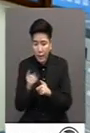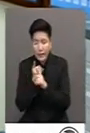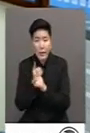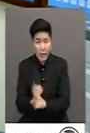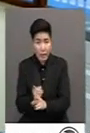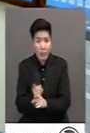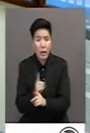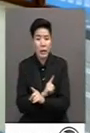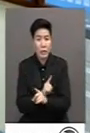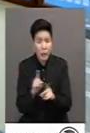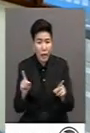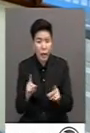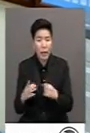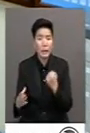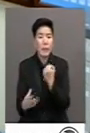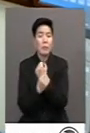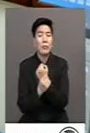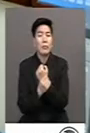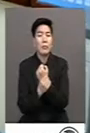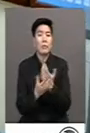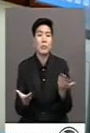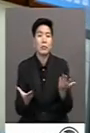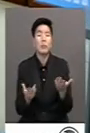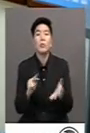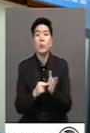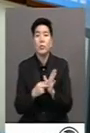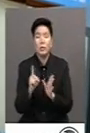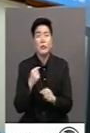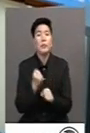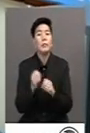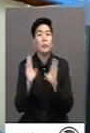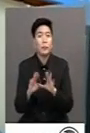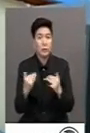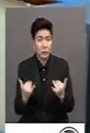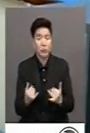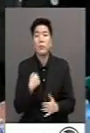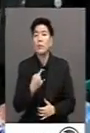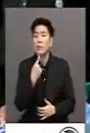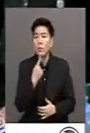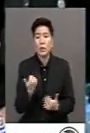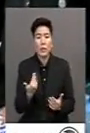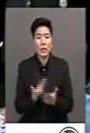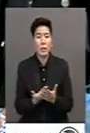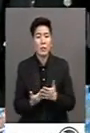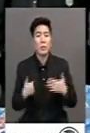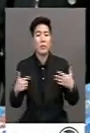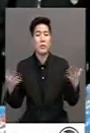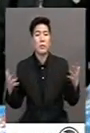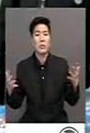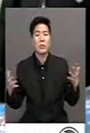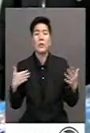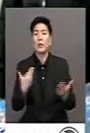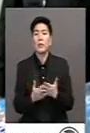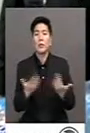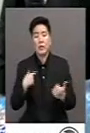สร็จแต่ปรากฏว่าก็ถูกจับได้ซะก่ อ นที่มาที่ไปที่ทำแบบนี้บอกว่าไม่มีเงินครับก